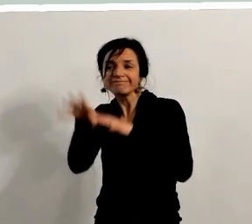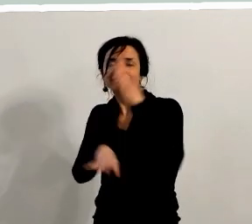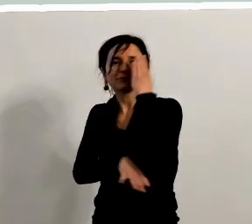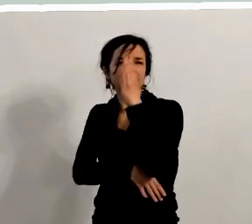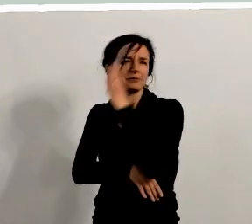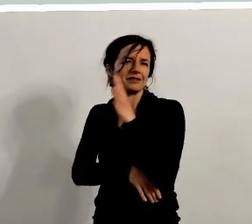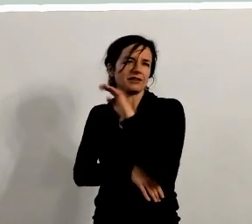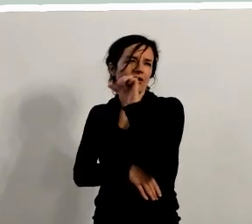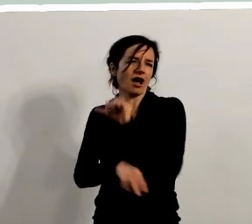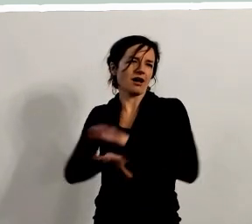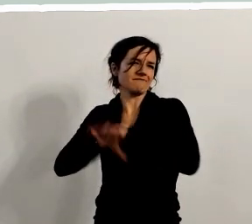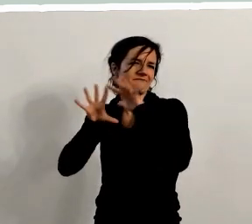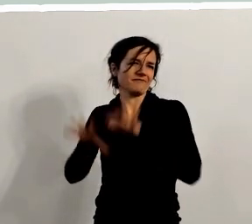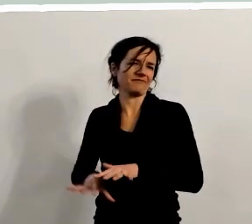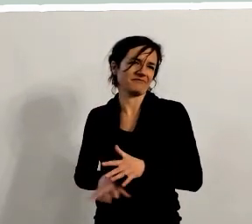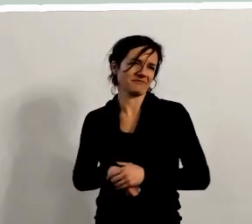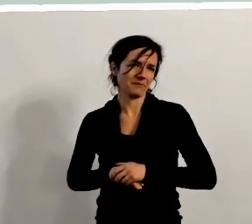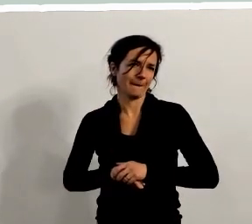urines.